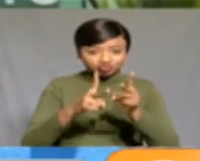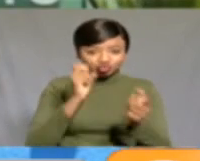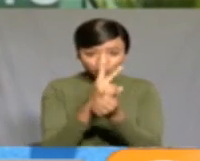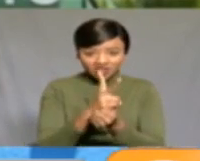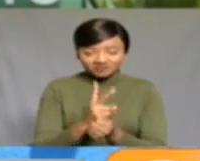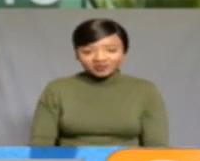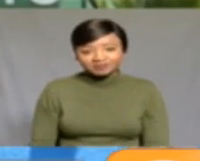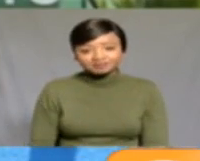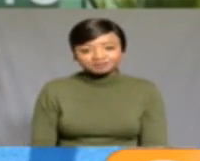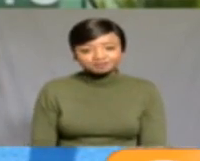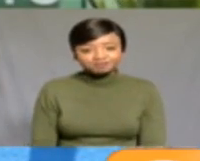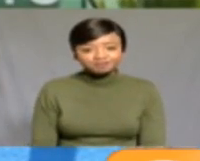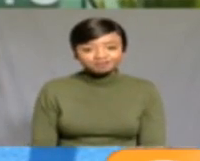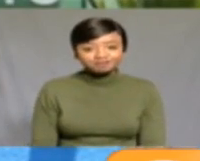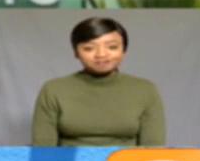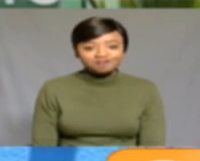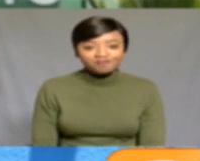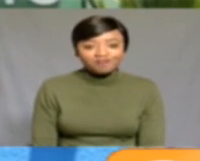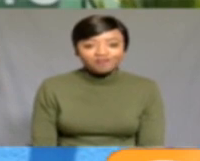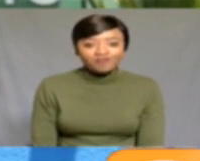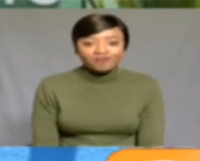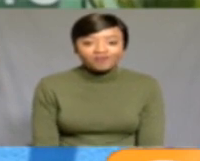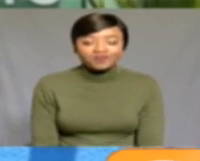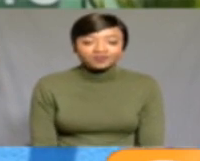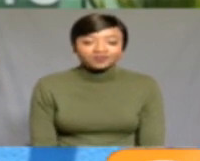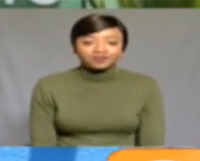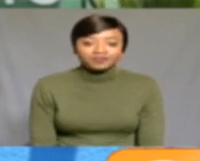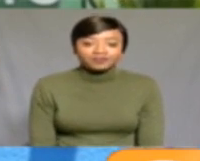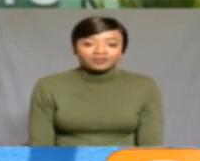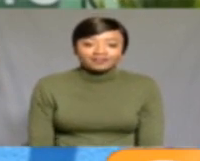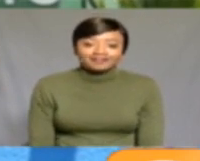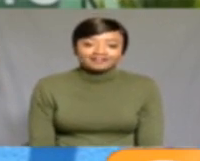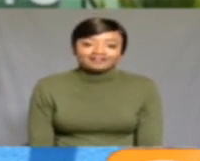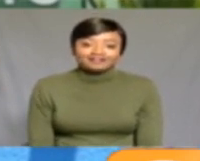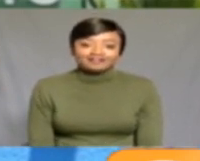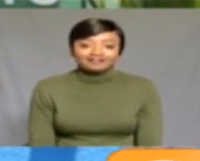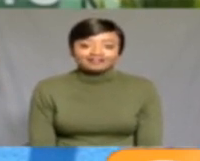Francis Mtelaki, Runinga Citizen, Mombasa.